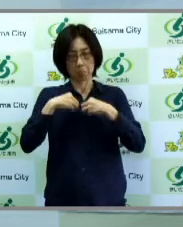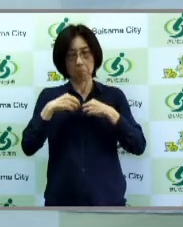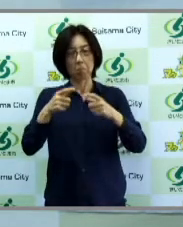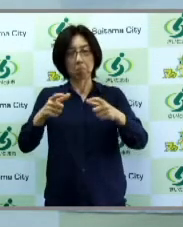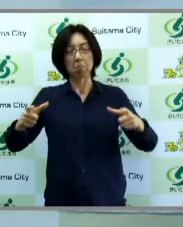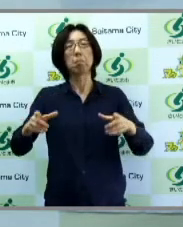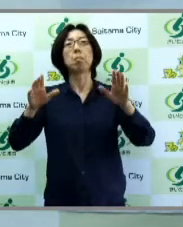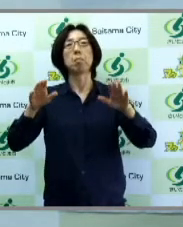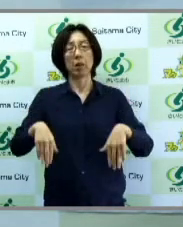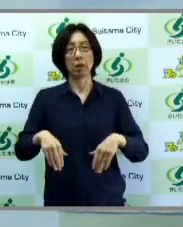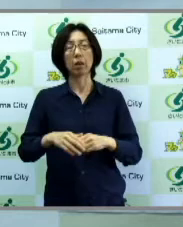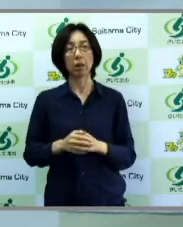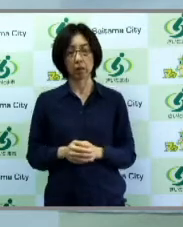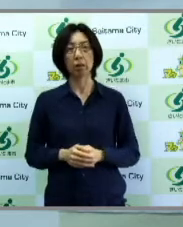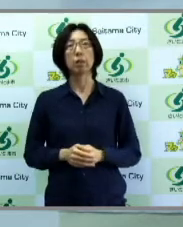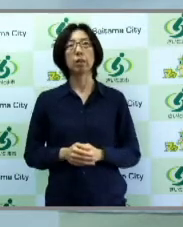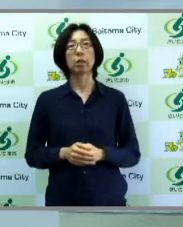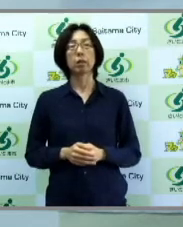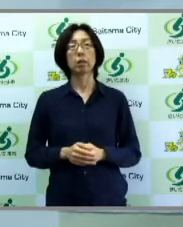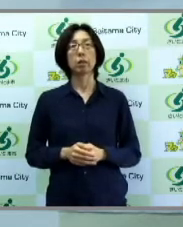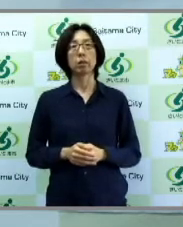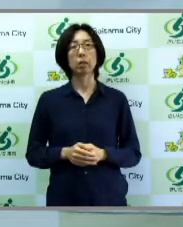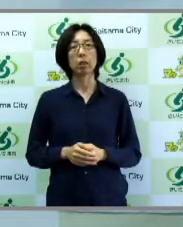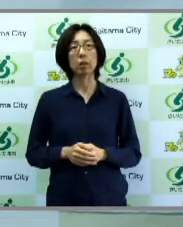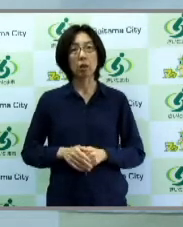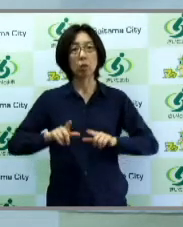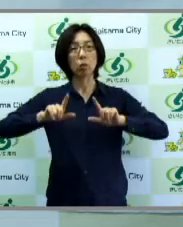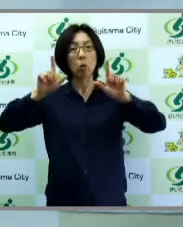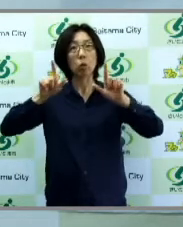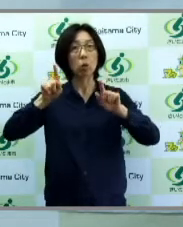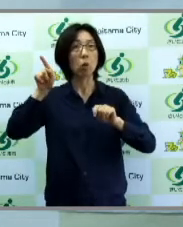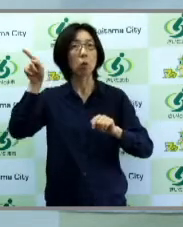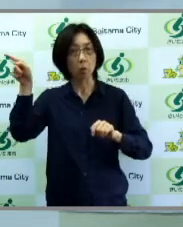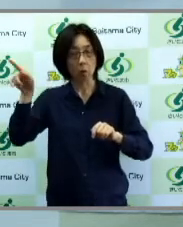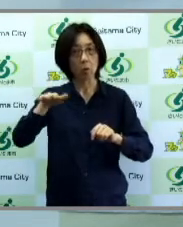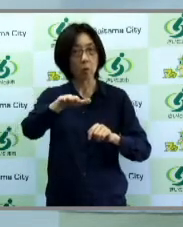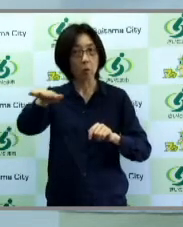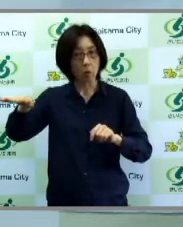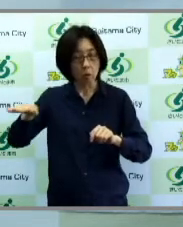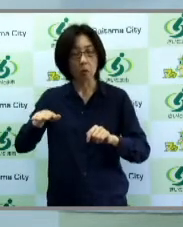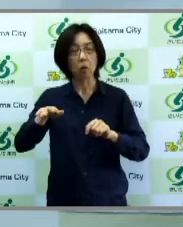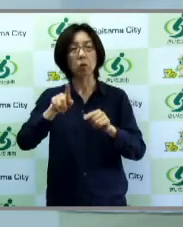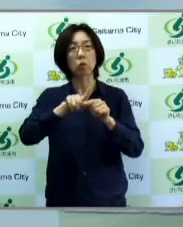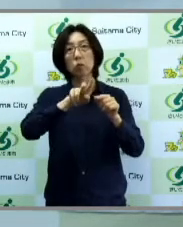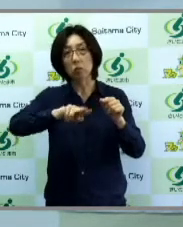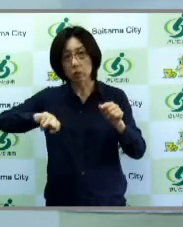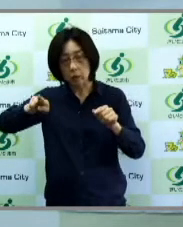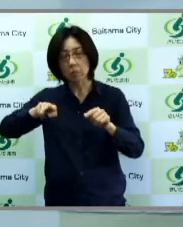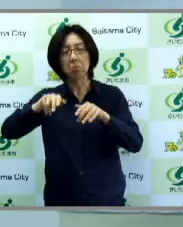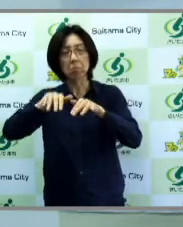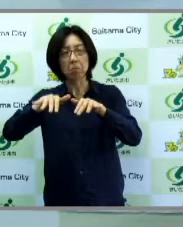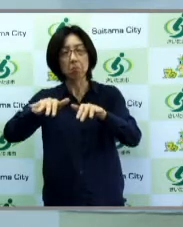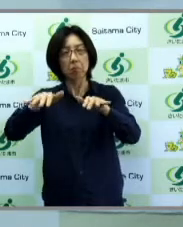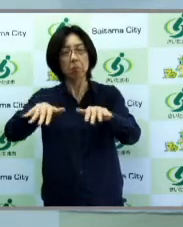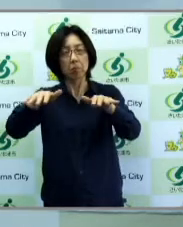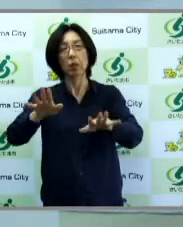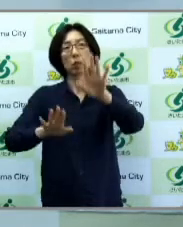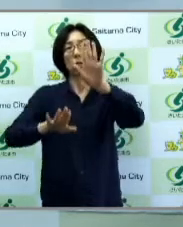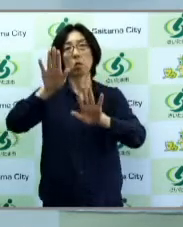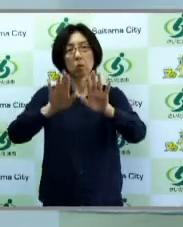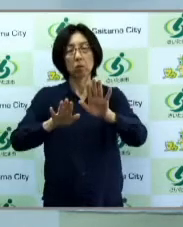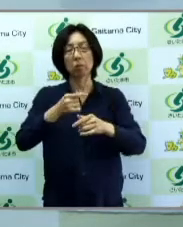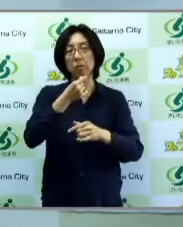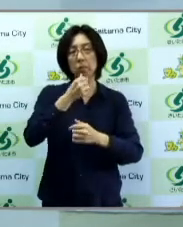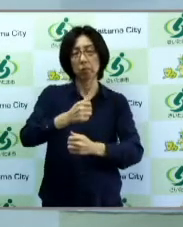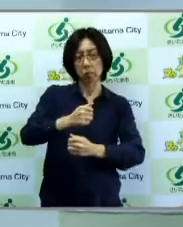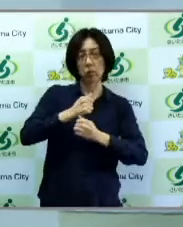報告をされております。東京都を中心に、首都圏でも感染が拡大しており、引き続き警戒が必要であると